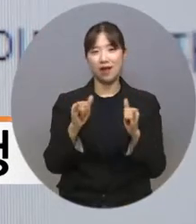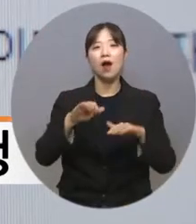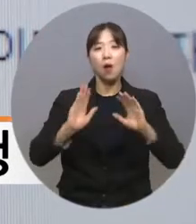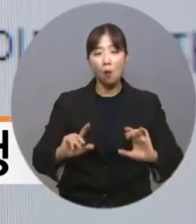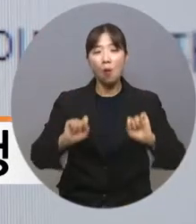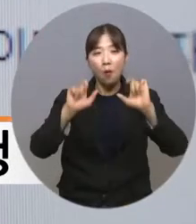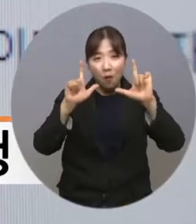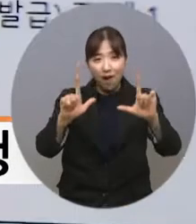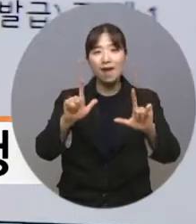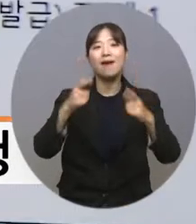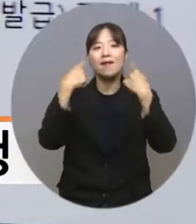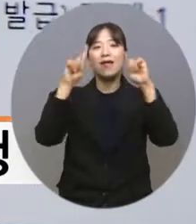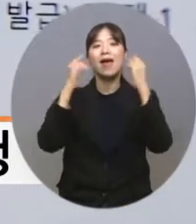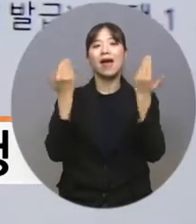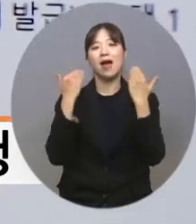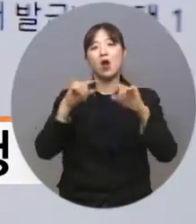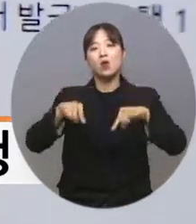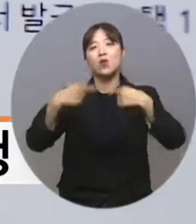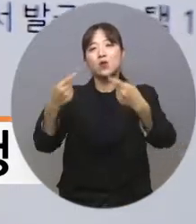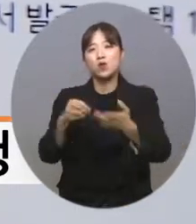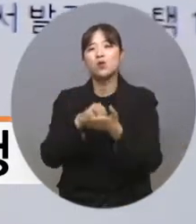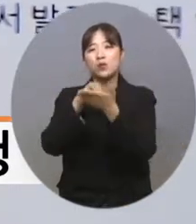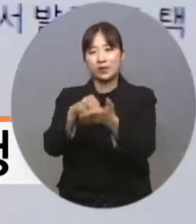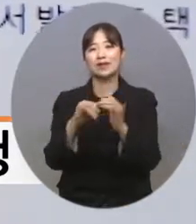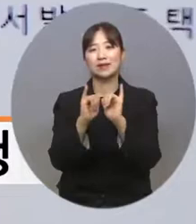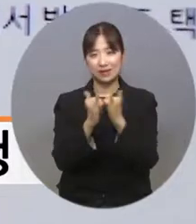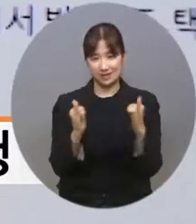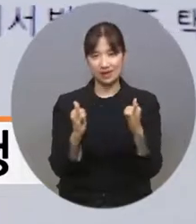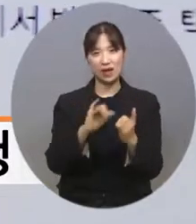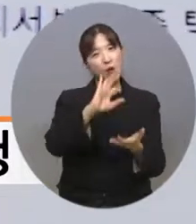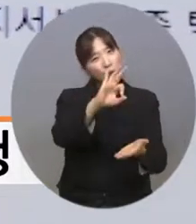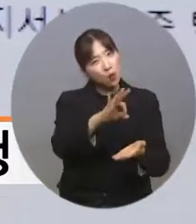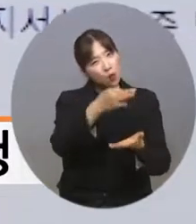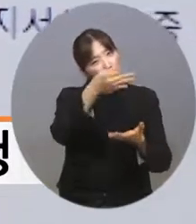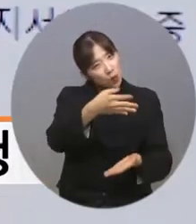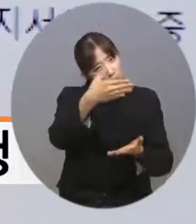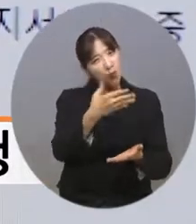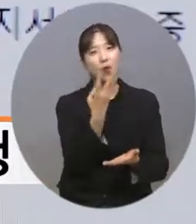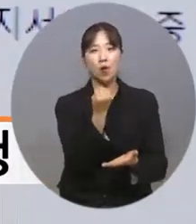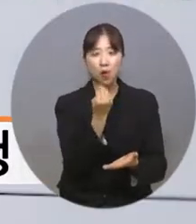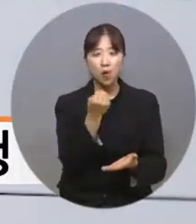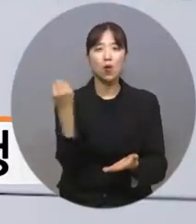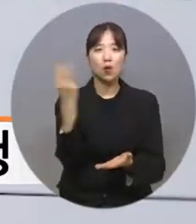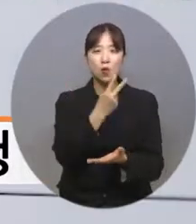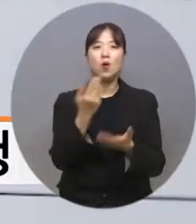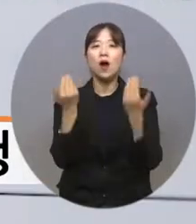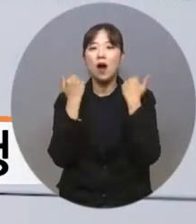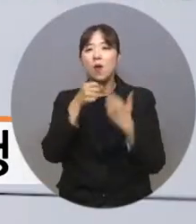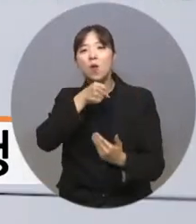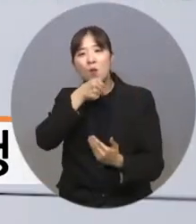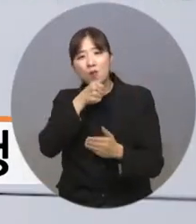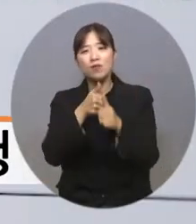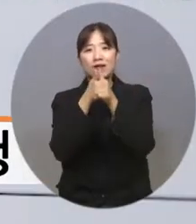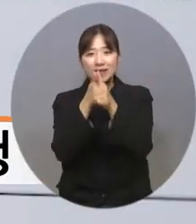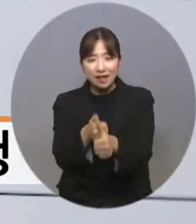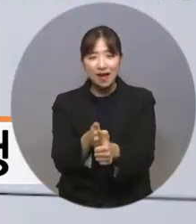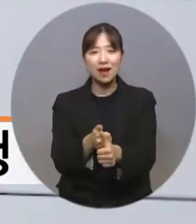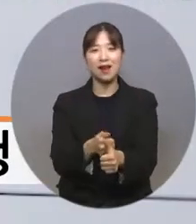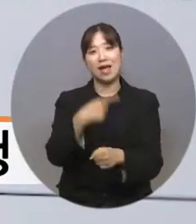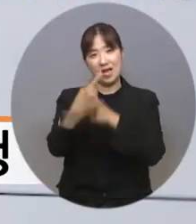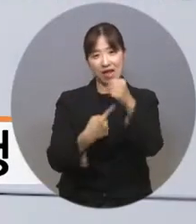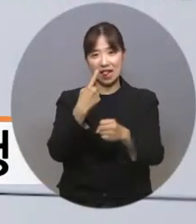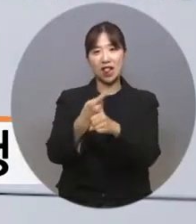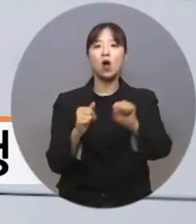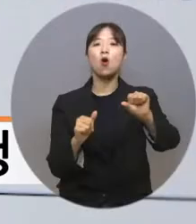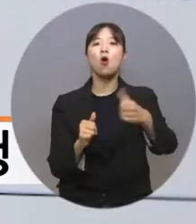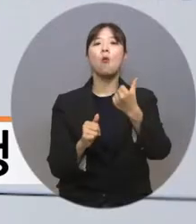신입생 으로 소득수준과 학업 성적을 고려해 대학 재학 기간 최대 7학기 까지 연 500만 원의 장학금을